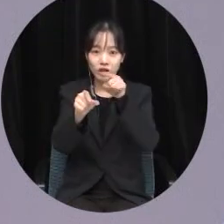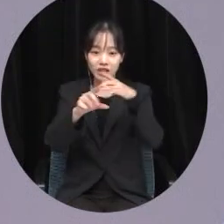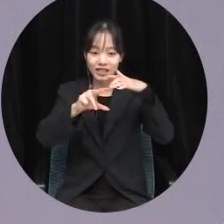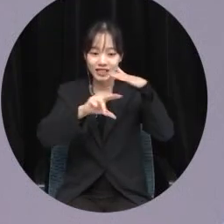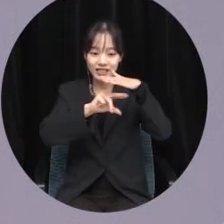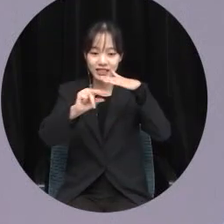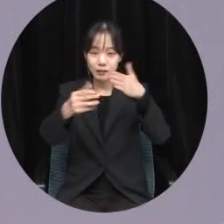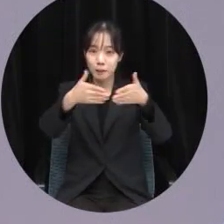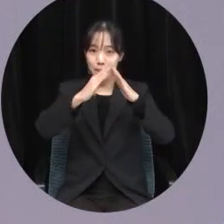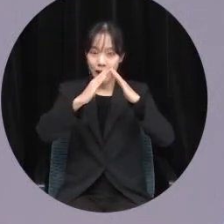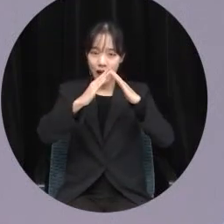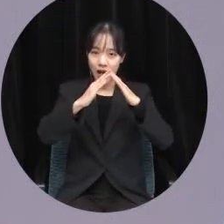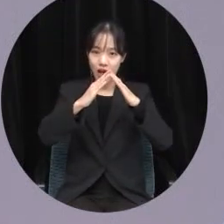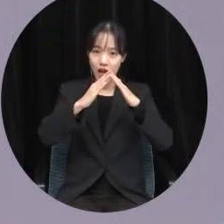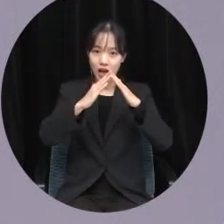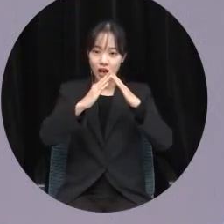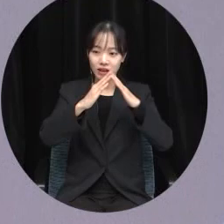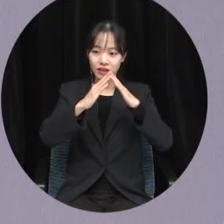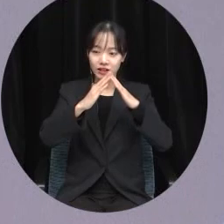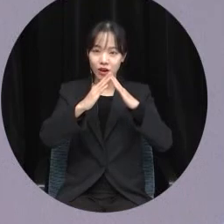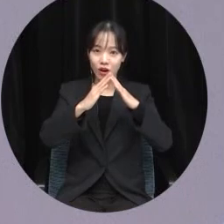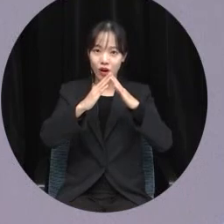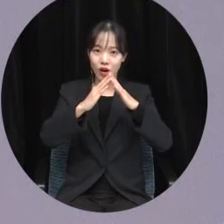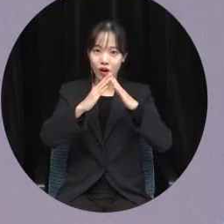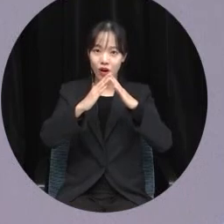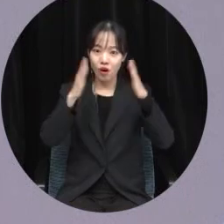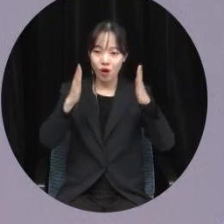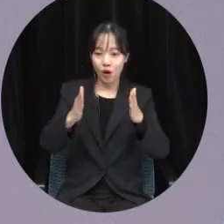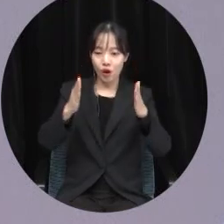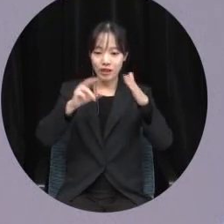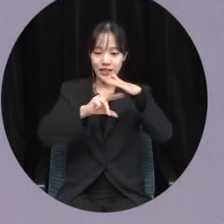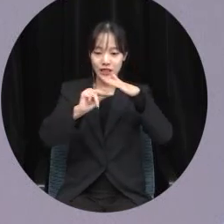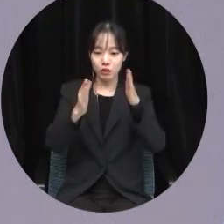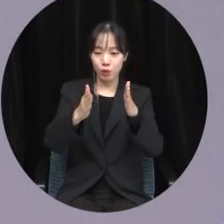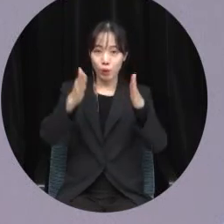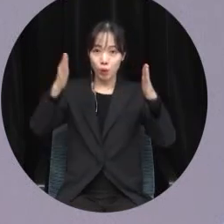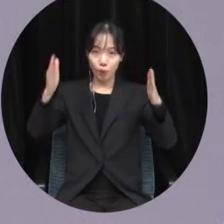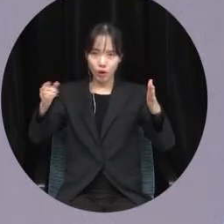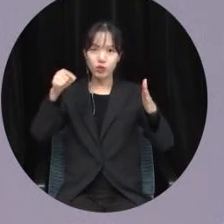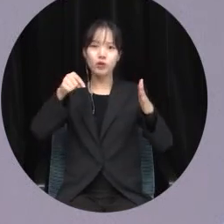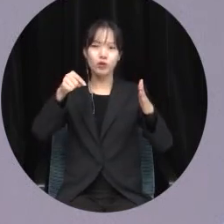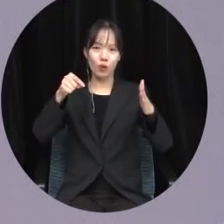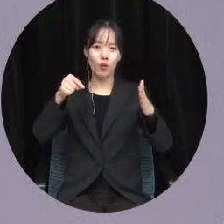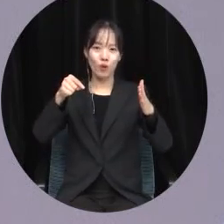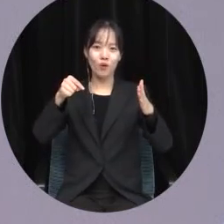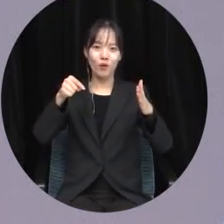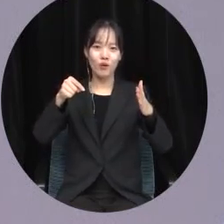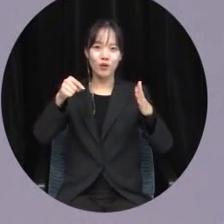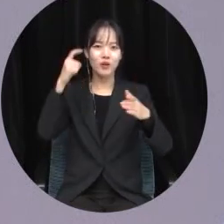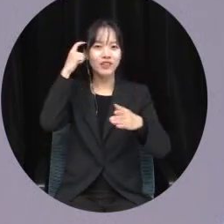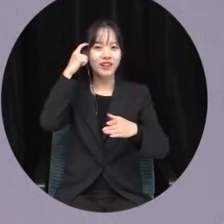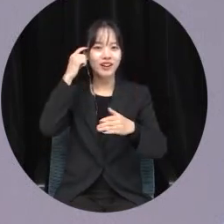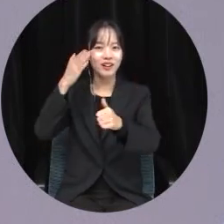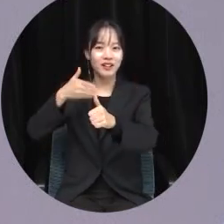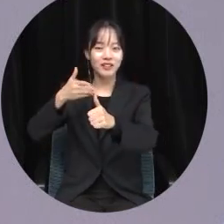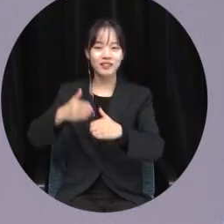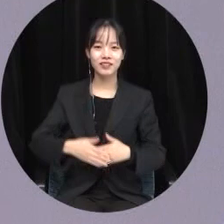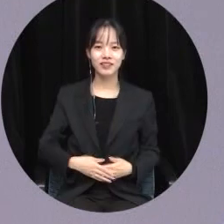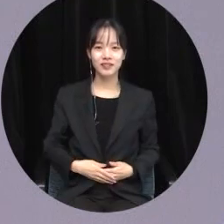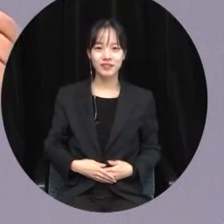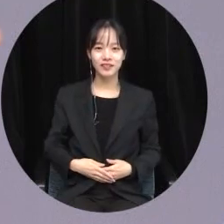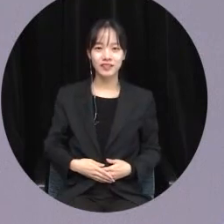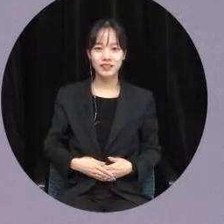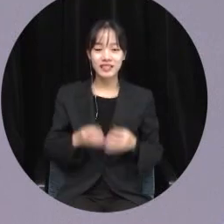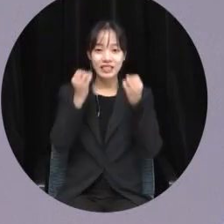만들고 지하철이 연장되는 여기에 좀 더 주안점을 두었으면 합니다. 지금